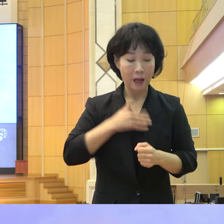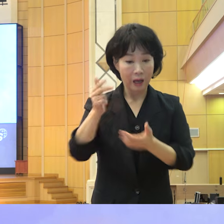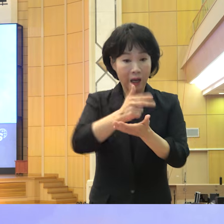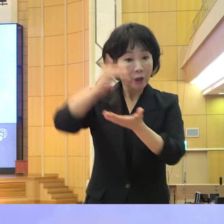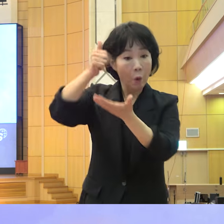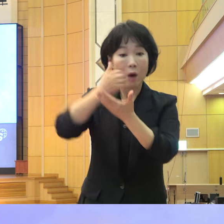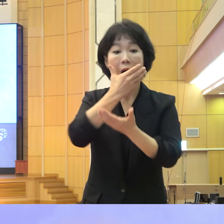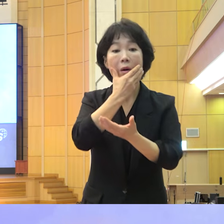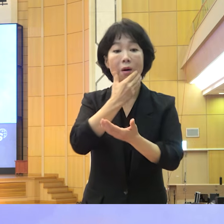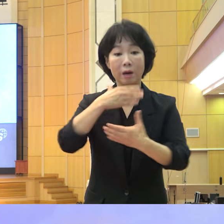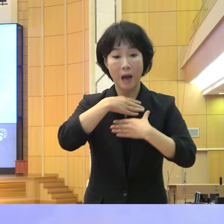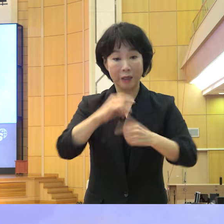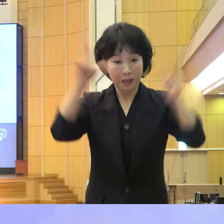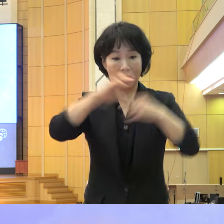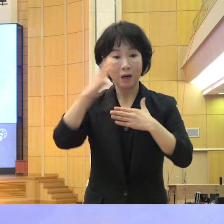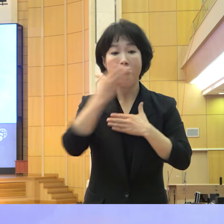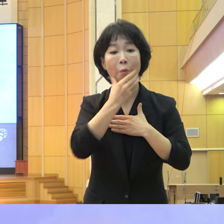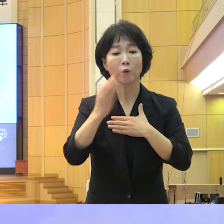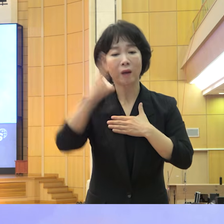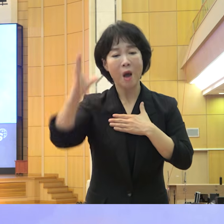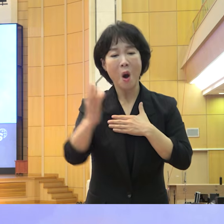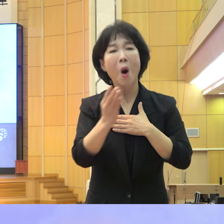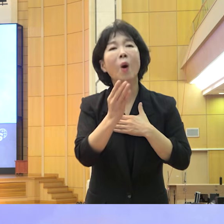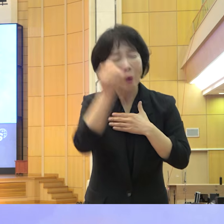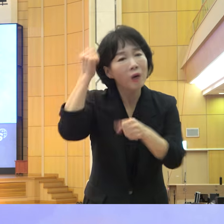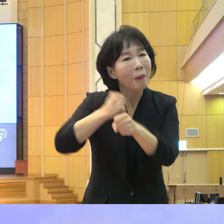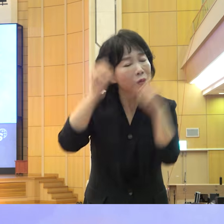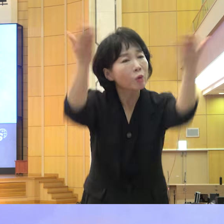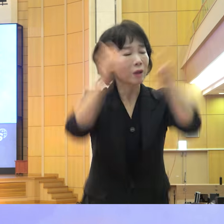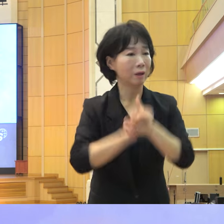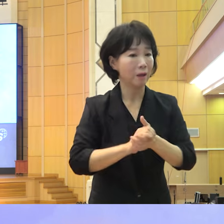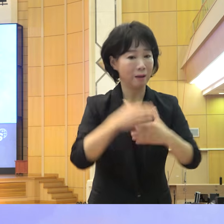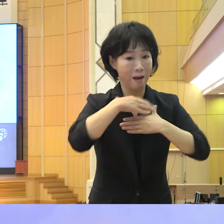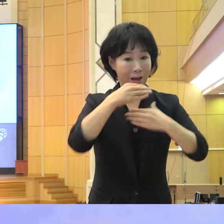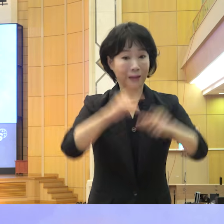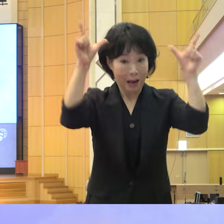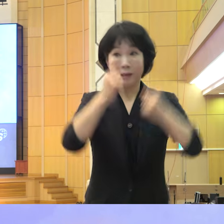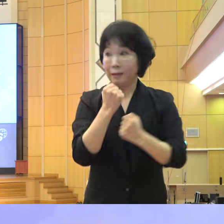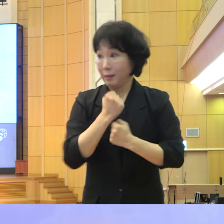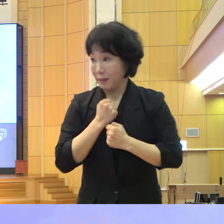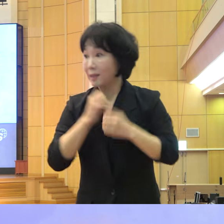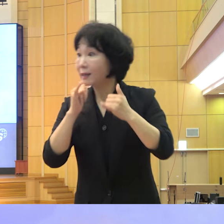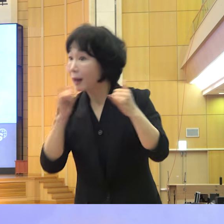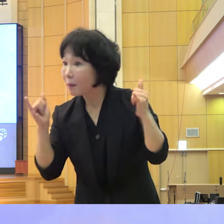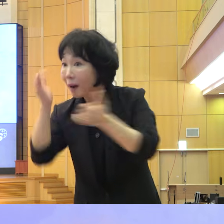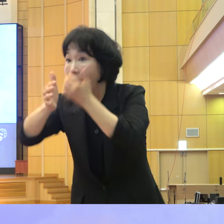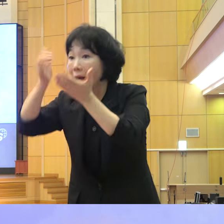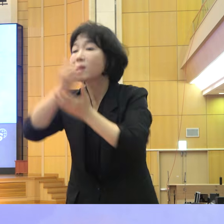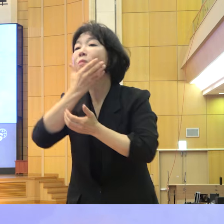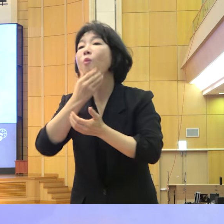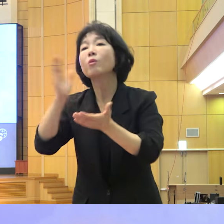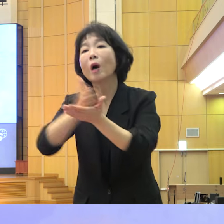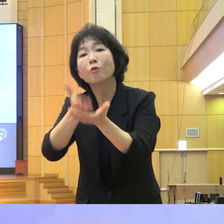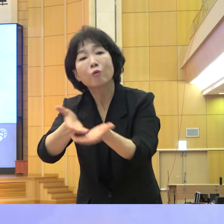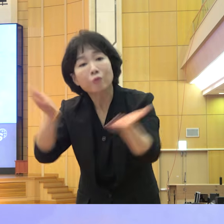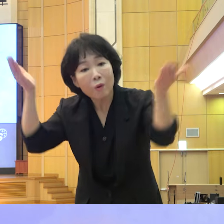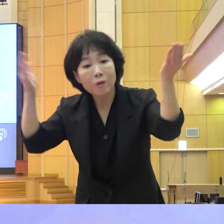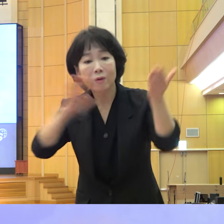안식일을 복되게 하여 그날을 거룩하게 하였느니라. 안식일을 지키는 자들에게 하나님이 복을